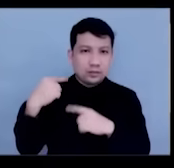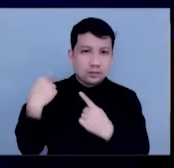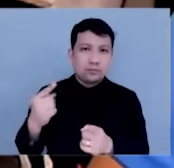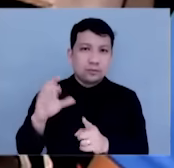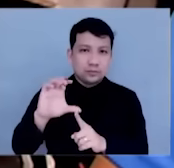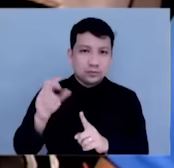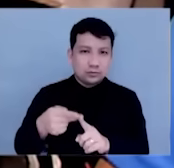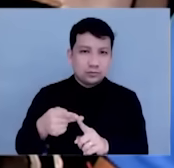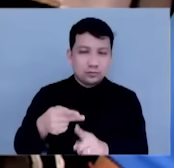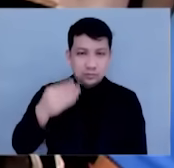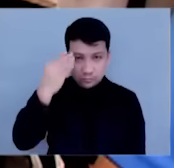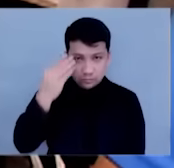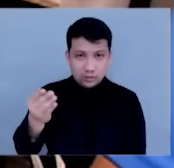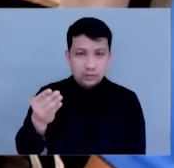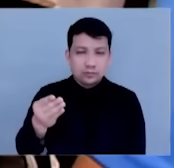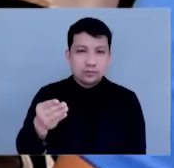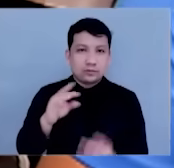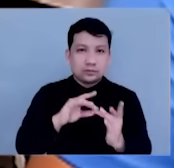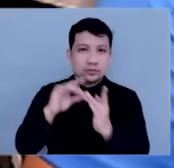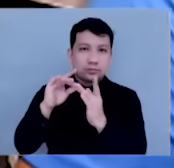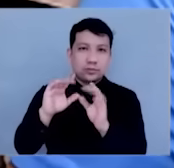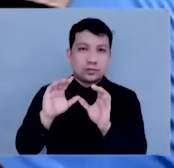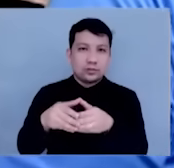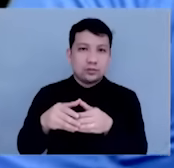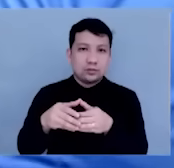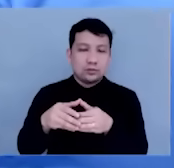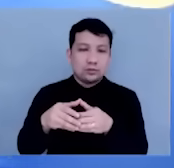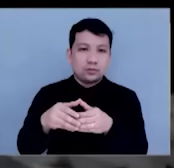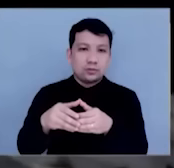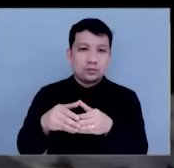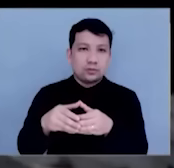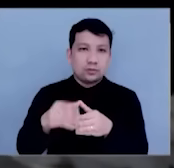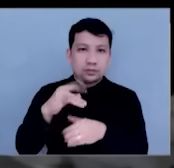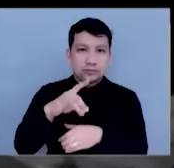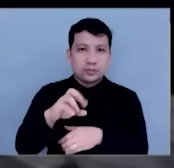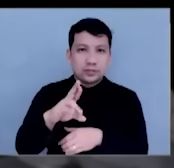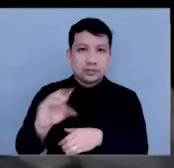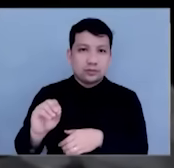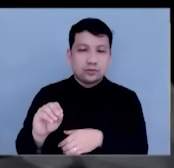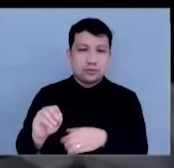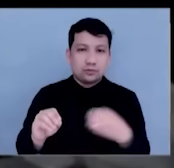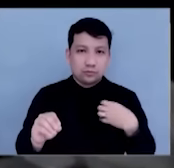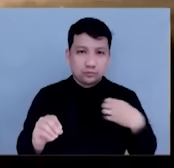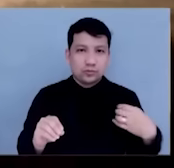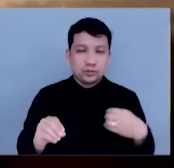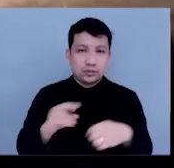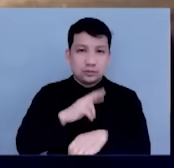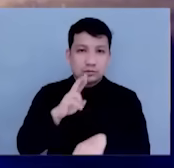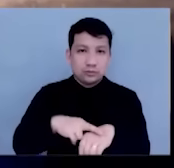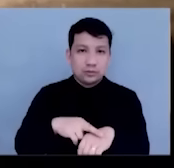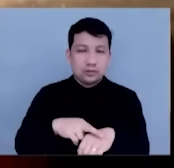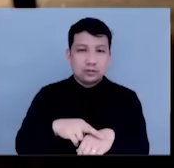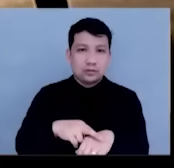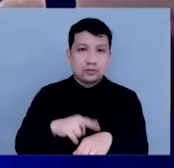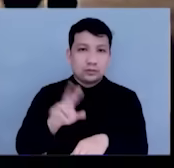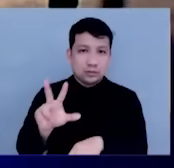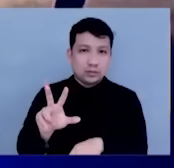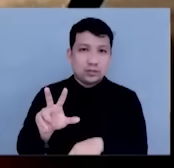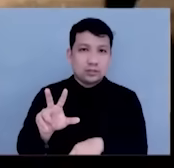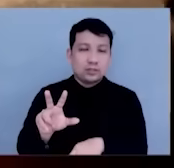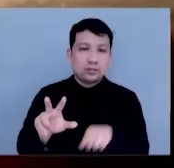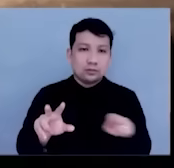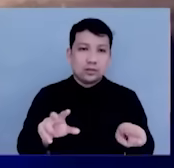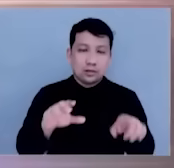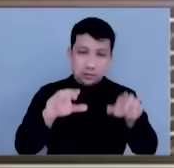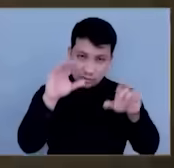Malolos. Bumuuna ng Special Investigation Task Group Capistrano ang Police Regional Office 3 na tututok sa pagpatay kay